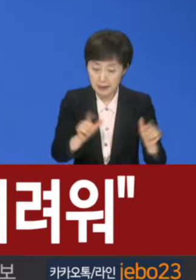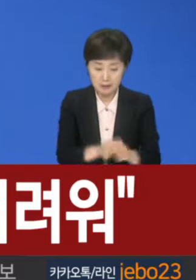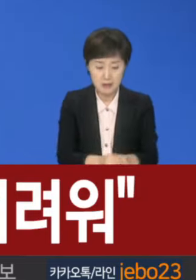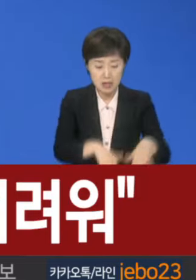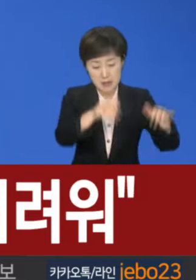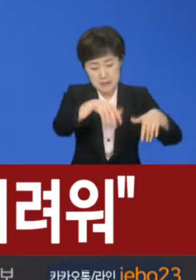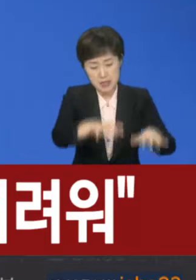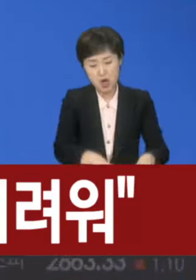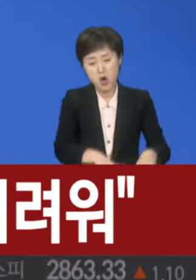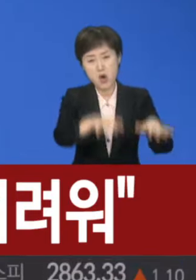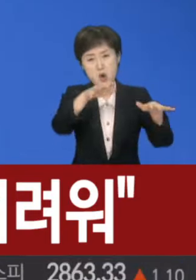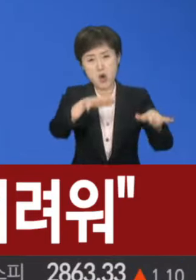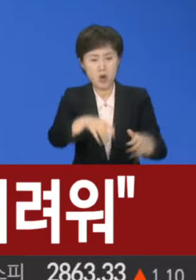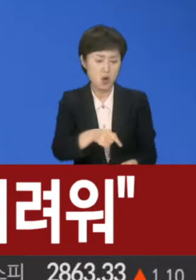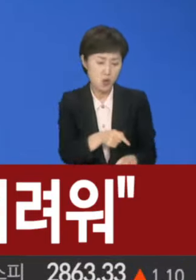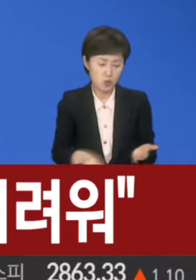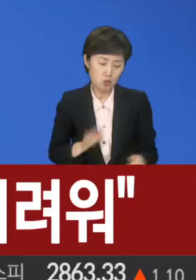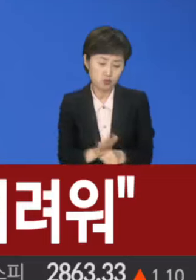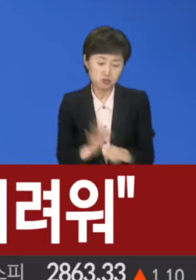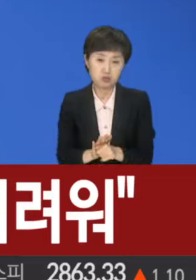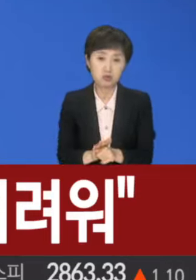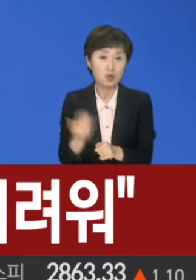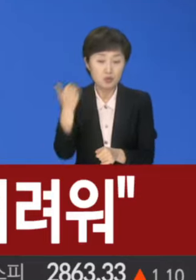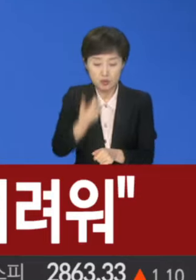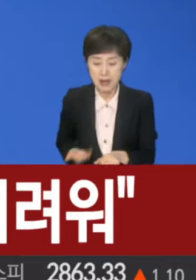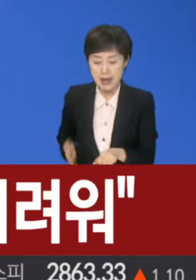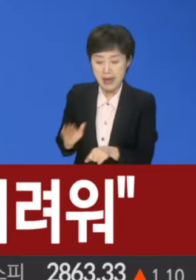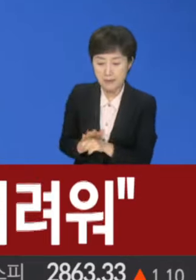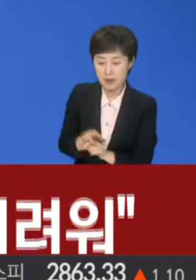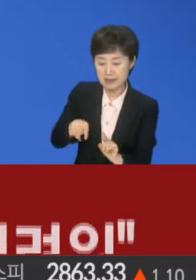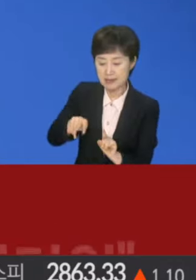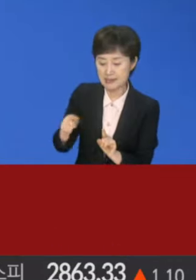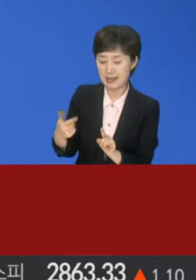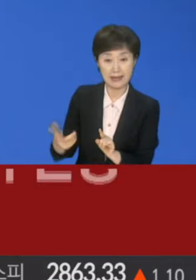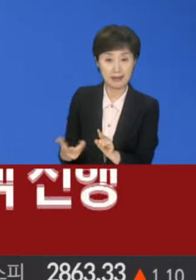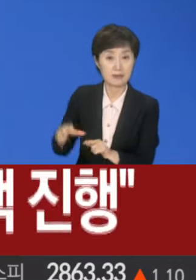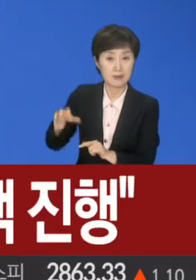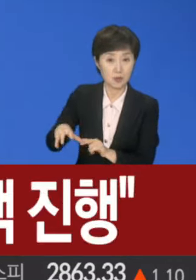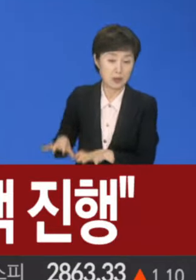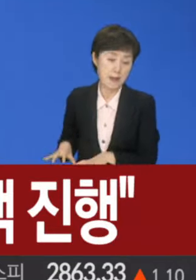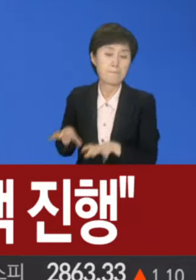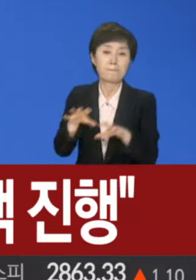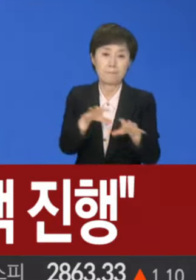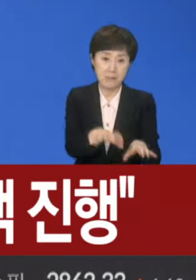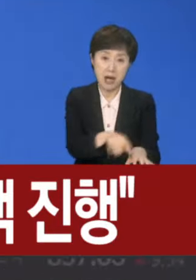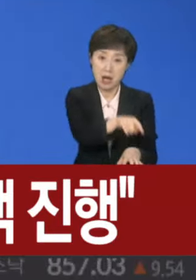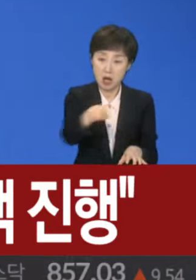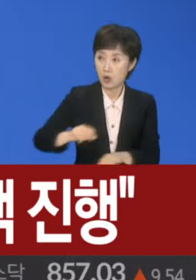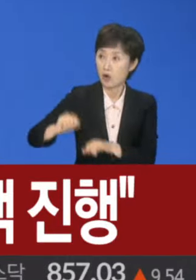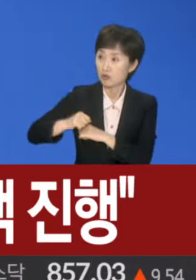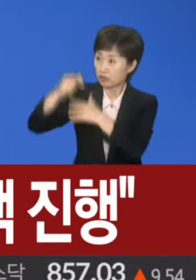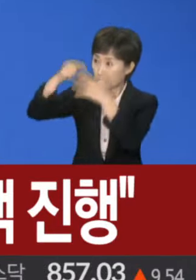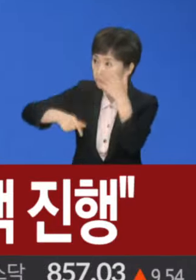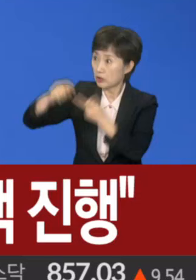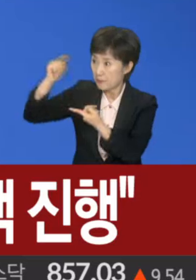호우피해 복구에 투입된 해병 1사단 이하 이신속기동부대는 국방재난관리훈령에 근거하여